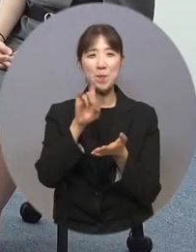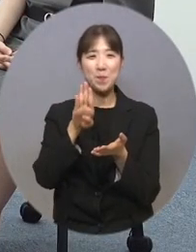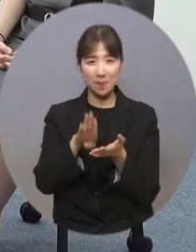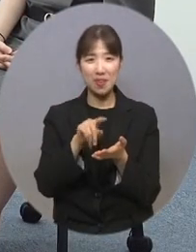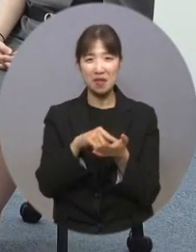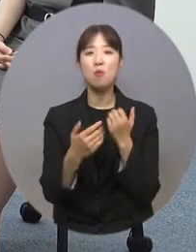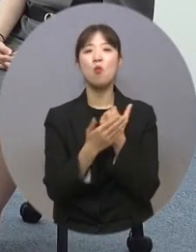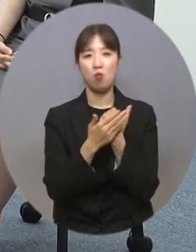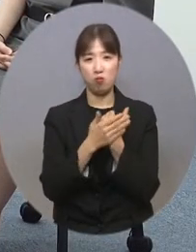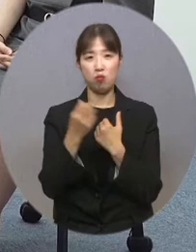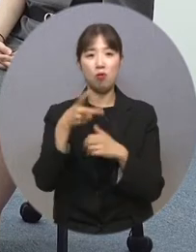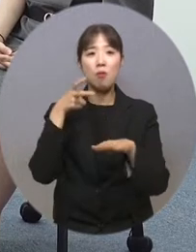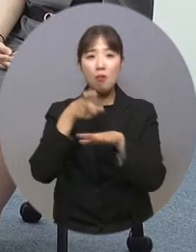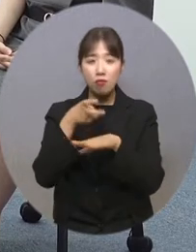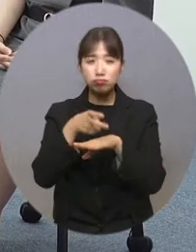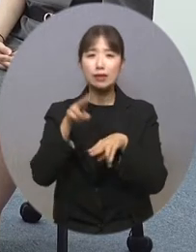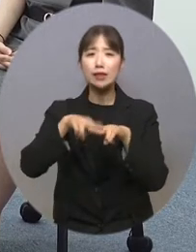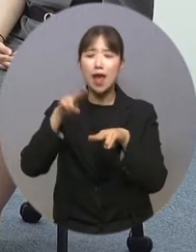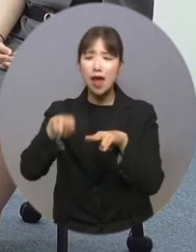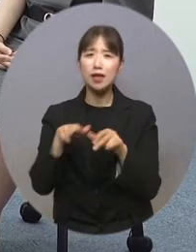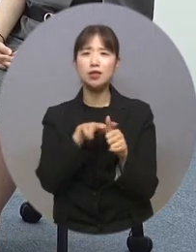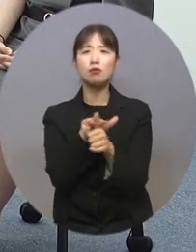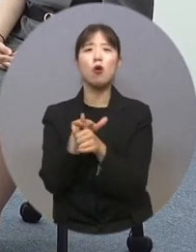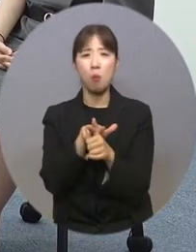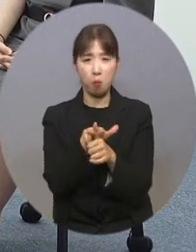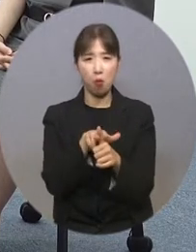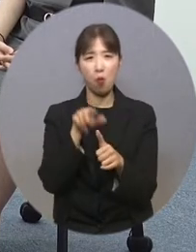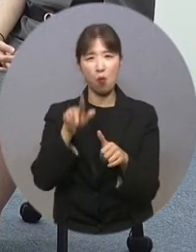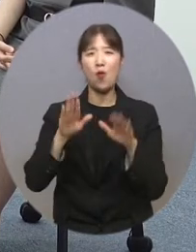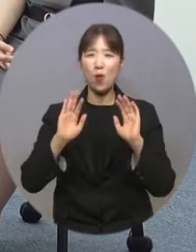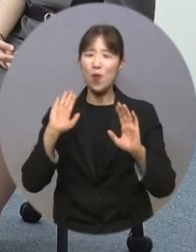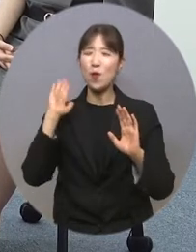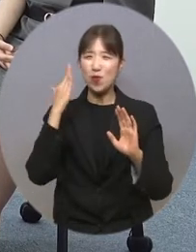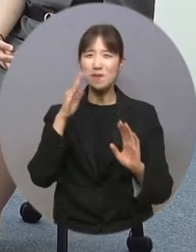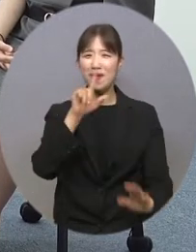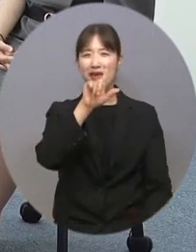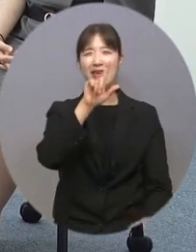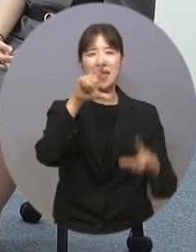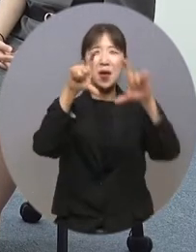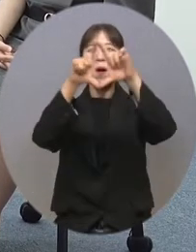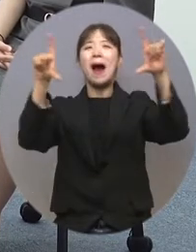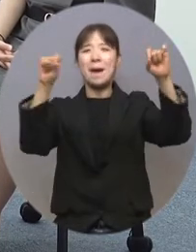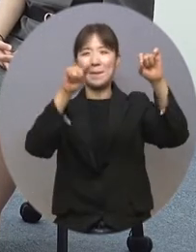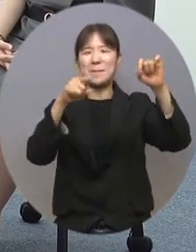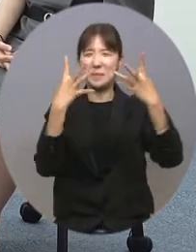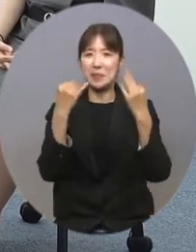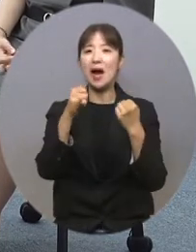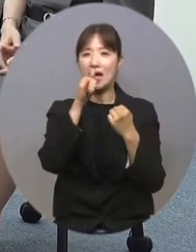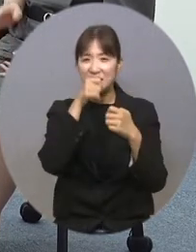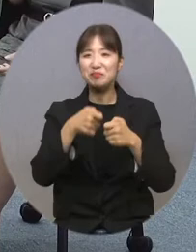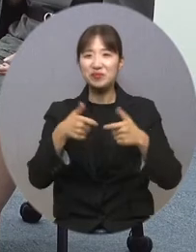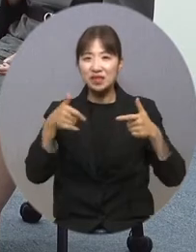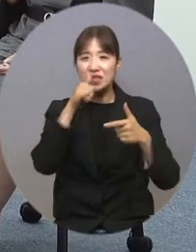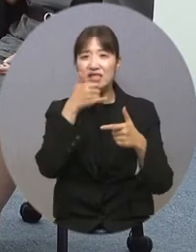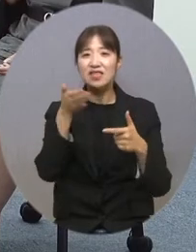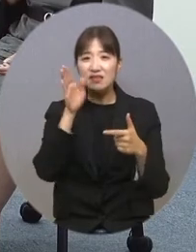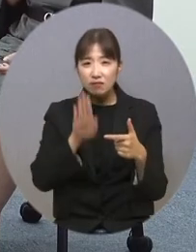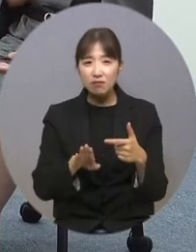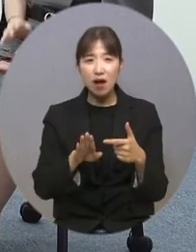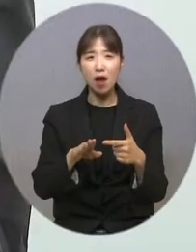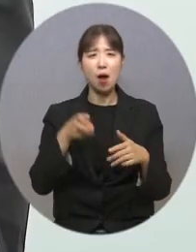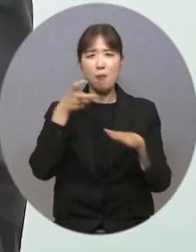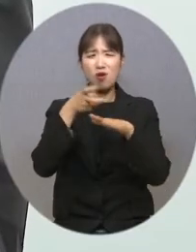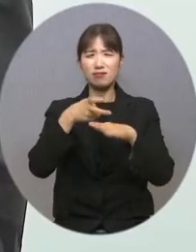버스에서 혹시 내리는 정보나 이런 것도 요즘 엘이디 나 이런것도 버스 에 많이 있는데 그게 또 버스 마다 다 있는거